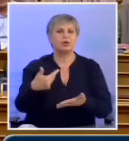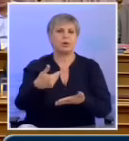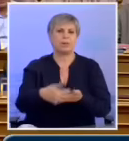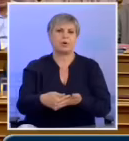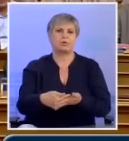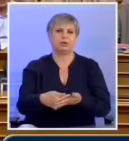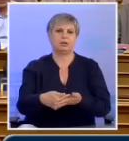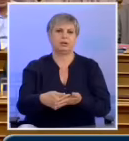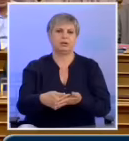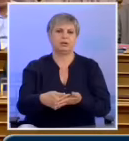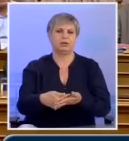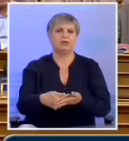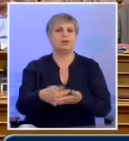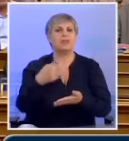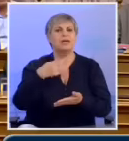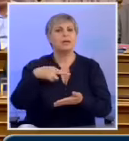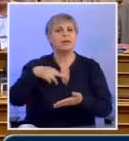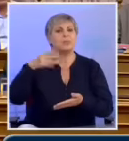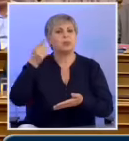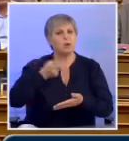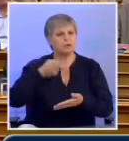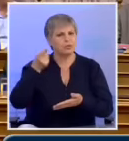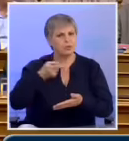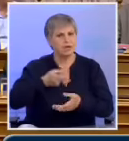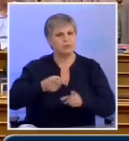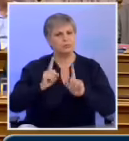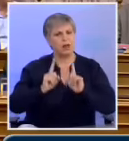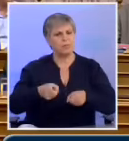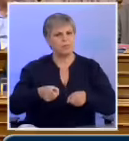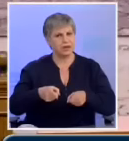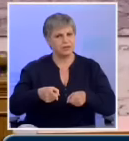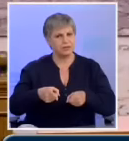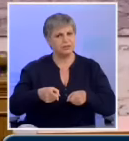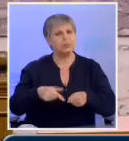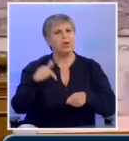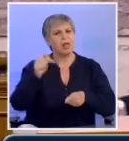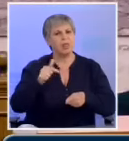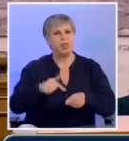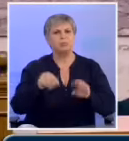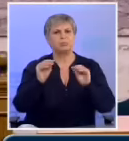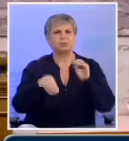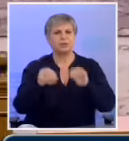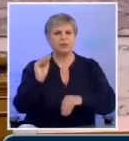η πλειοψηφία της διάσκεψης και αποφάσισε η Ολομέλεια.